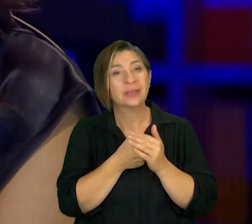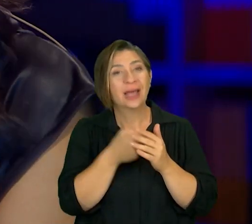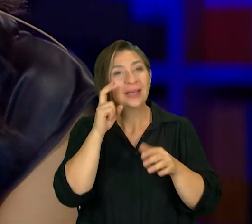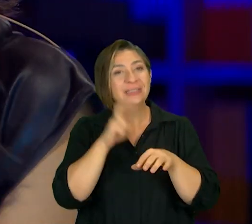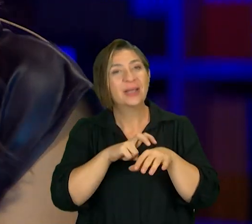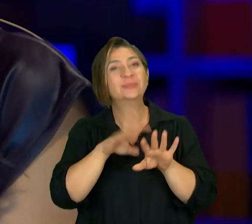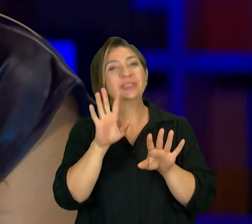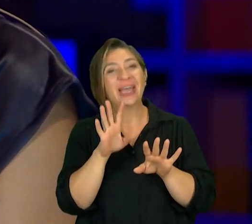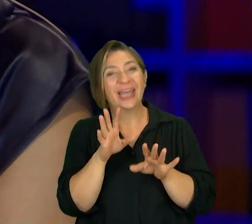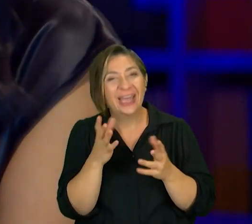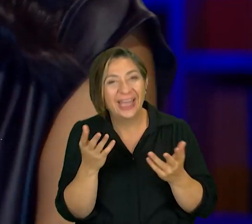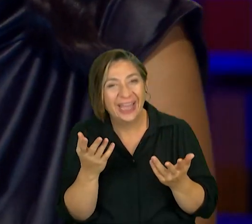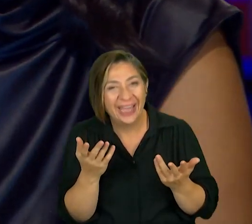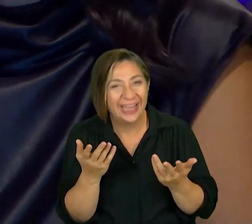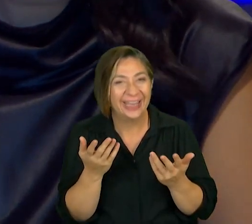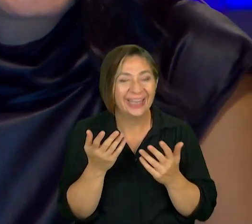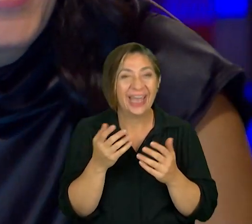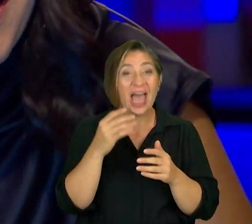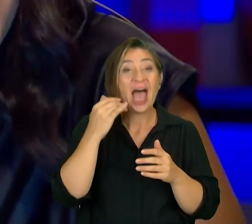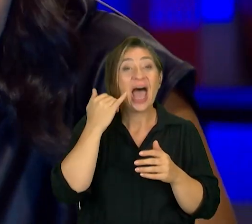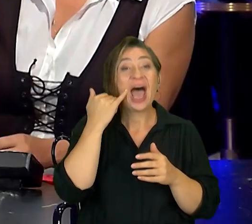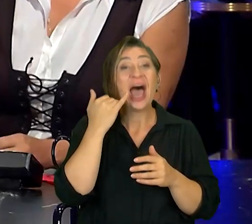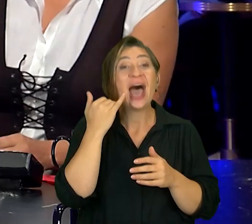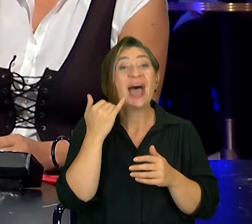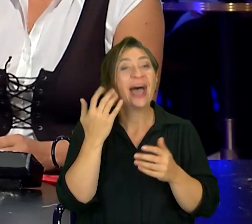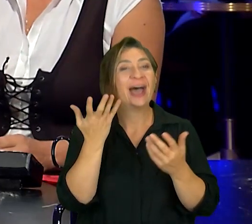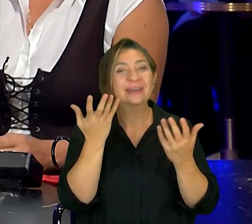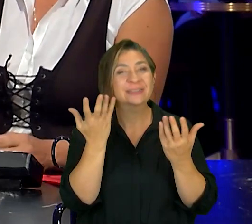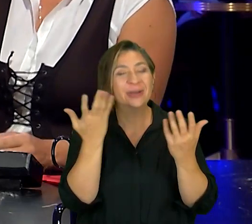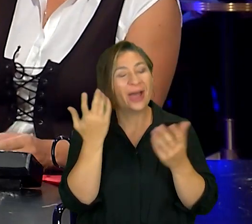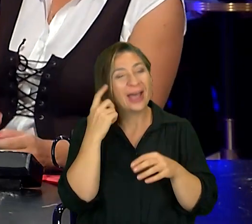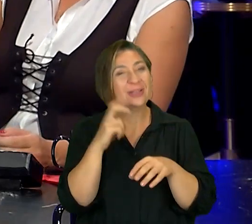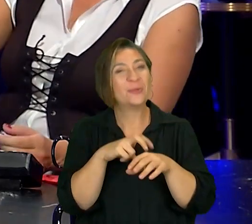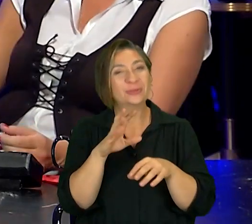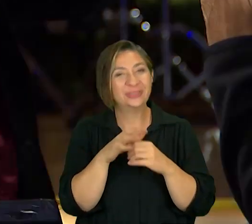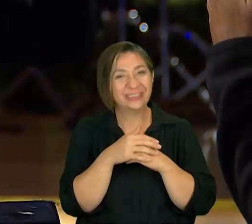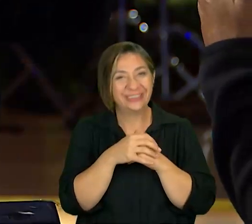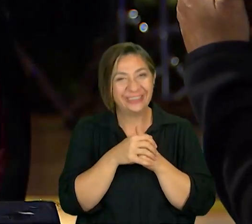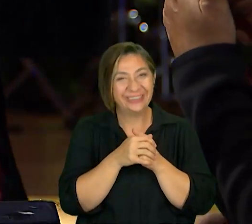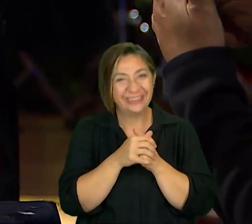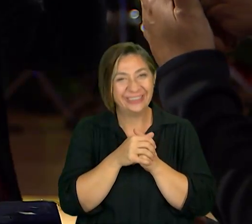Hatırlamıyorsunuz. Aramadım ama aylardır. Hatırlıyor musunuz? Ne kadar hatırlıyoruz canım.